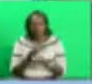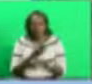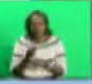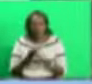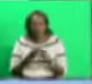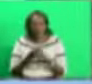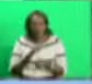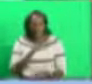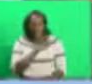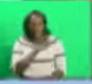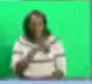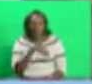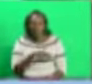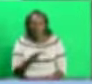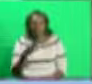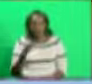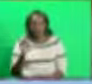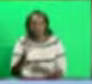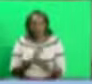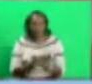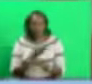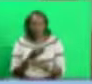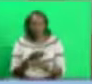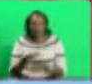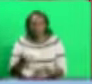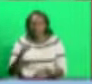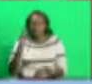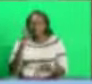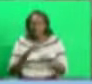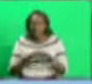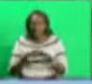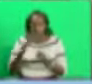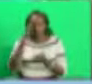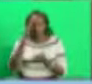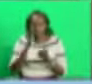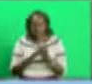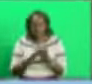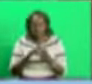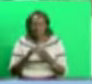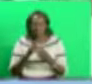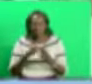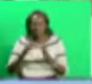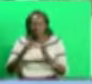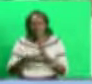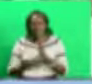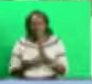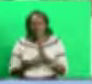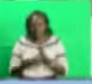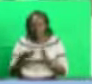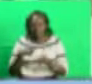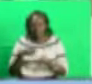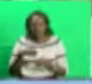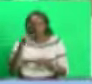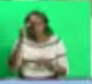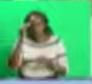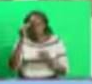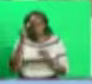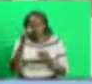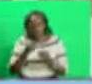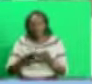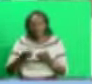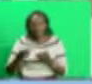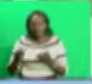na talanta yake ya sanaa, ilimchukua muda kujiamini na hatimaye kuikumbatia. Mimi nilisoma hii art and craft